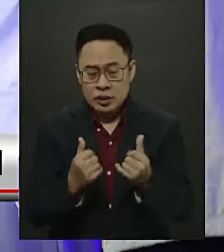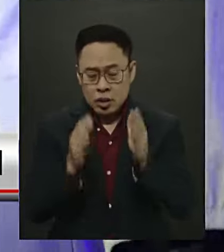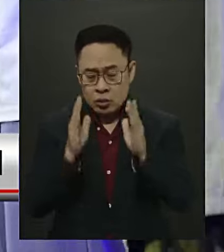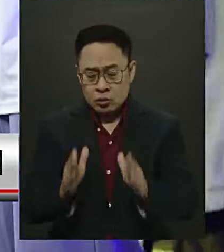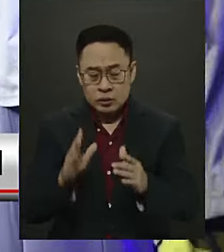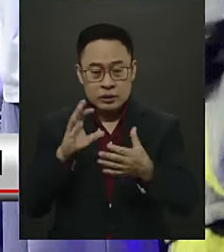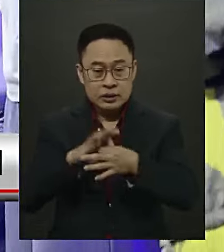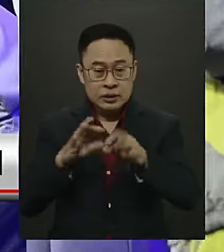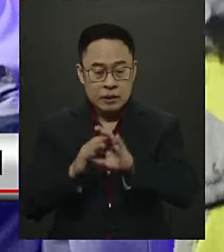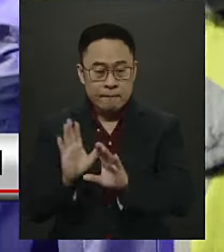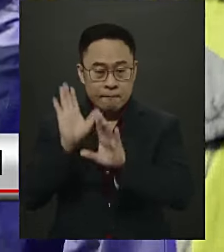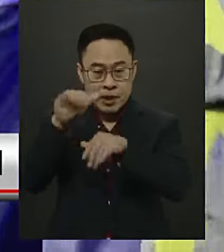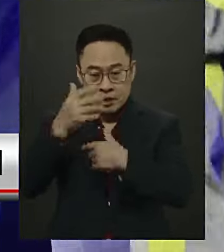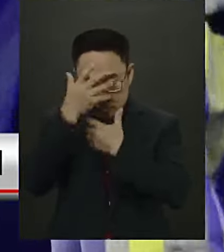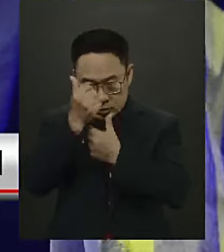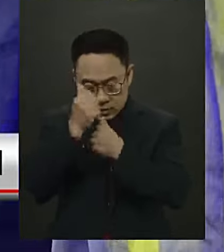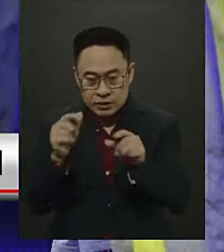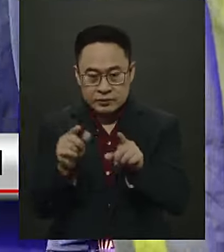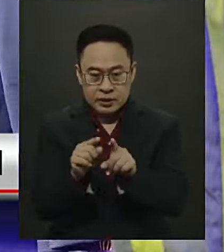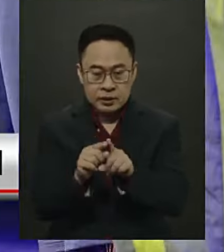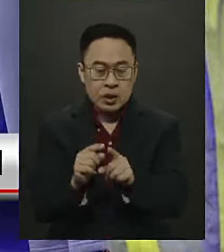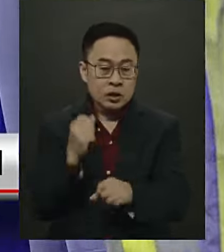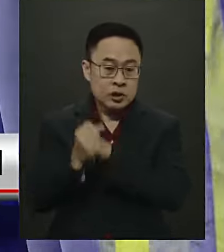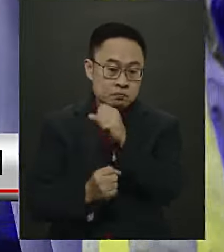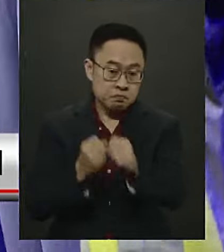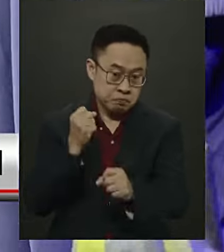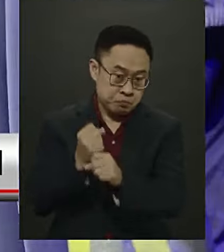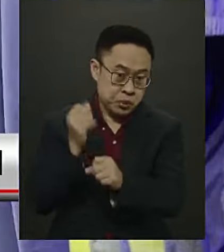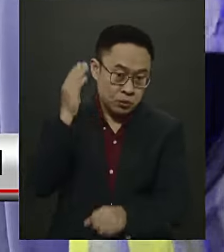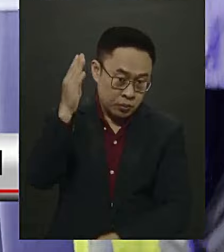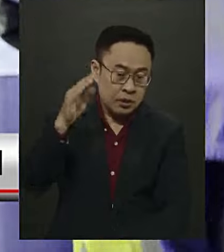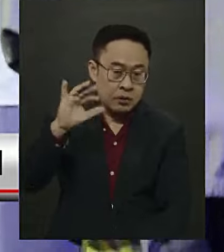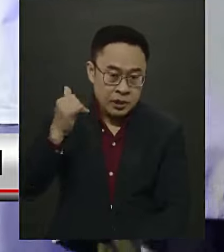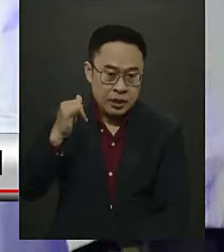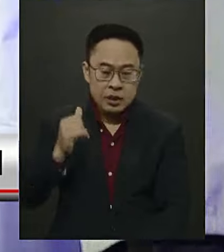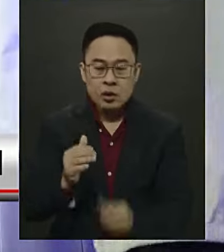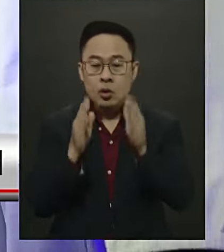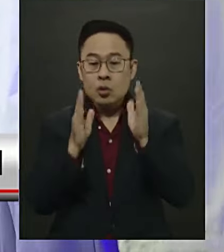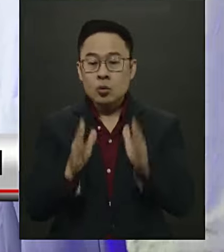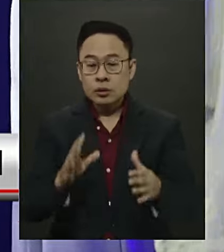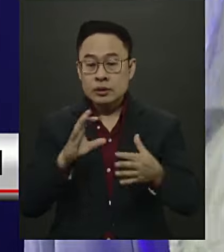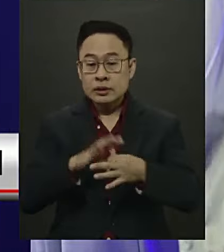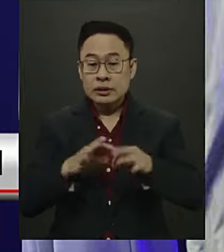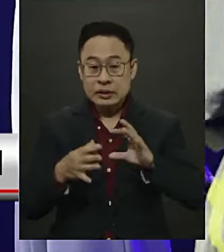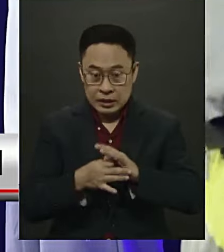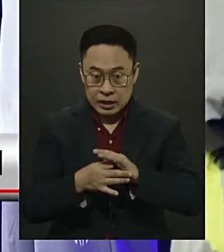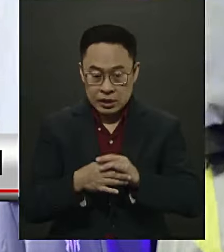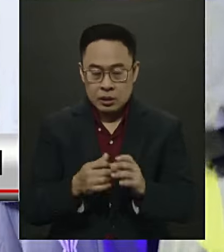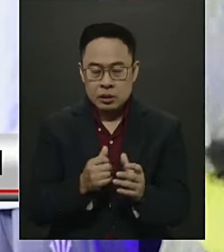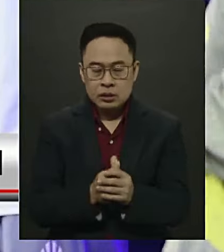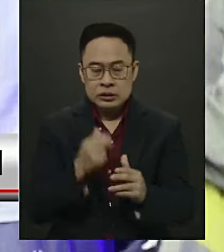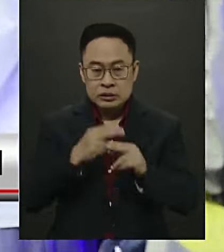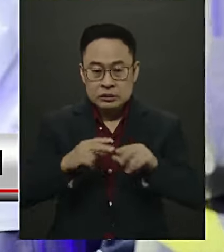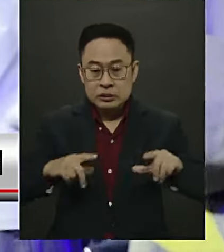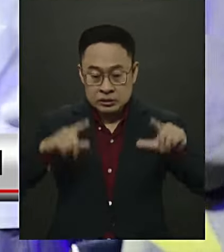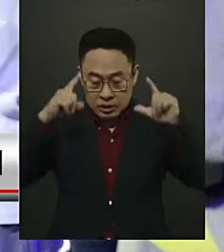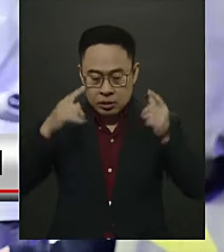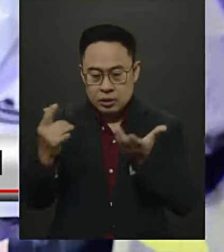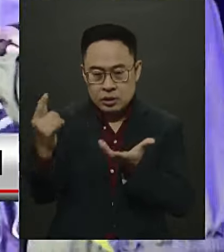อ่ะอาจจะเป็นไคลรี่เออร์วิงด้วยแต่ว่าในอนาคตเนี่ยเชื่อว่าอาจจะมีนักกีฬาที่เข้ามาแบบนี้อีกนะแล้วเ